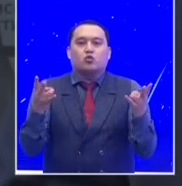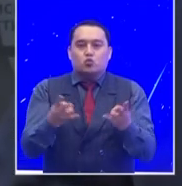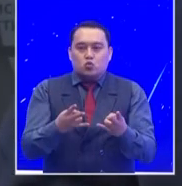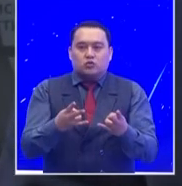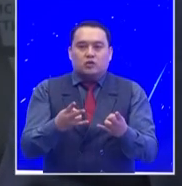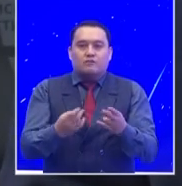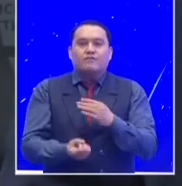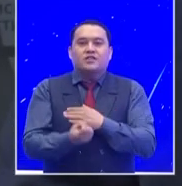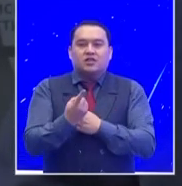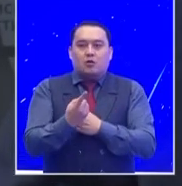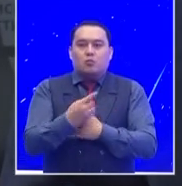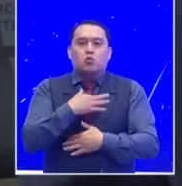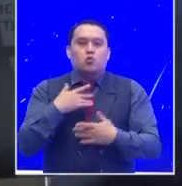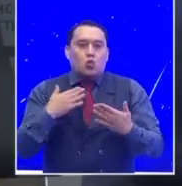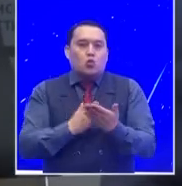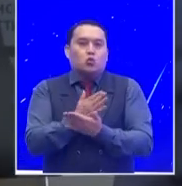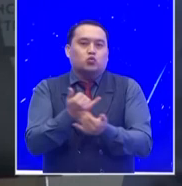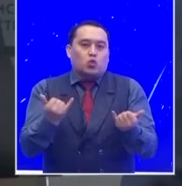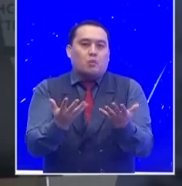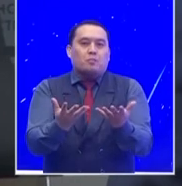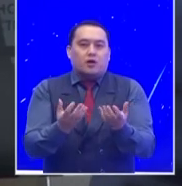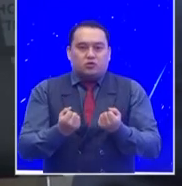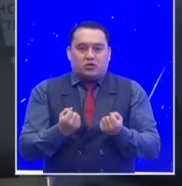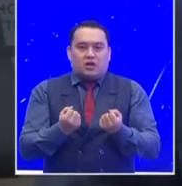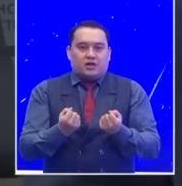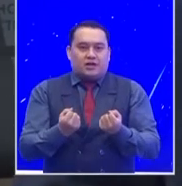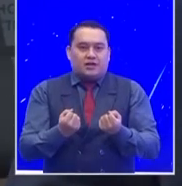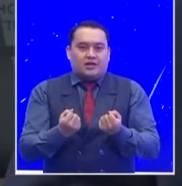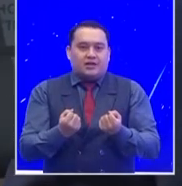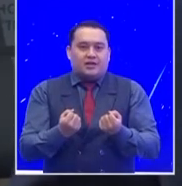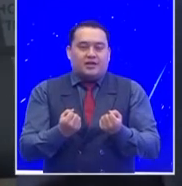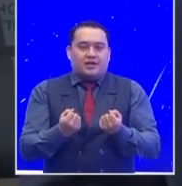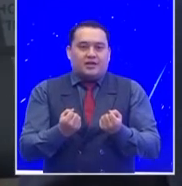чем возникла? Многие услугополучатели, например, да, вот как бы